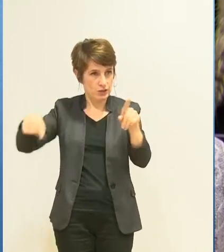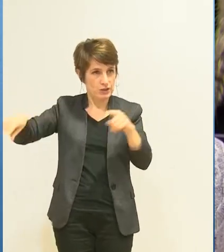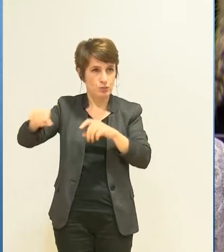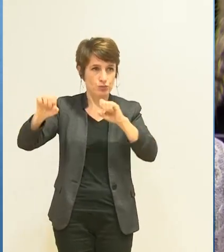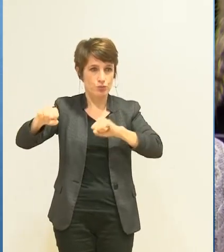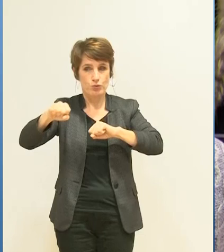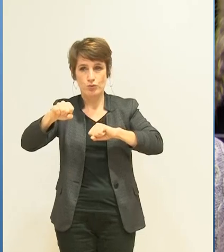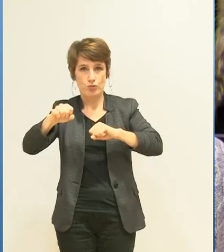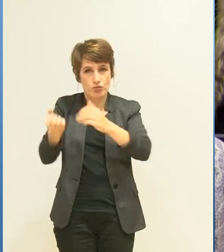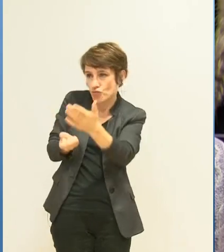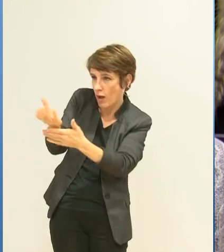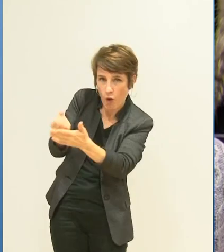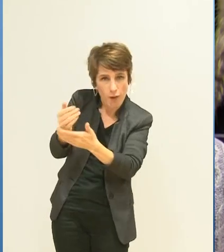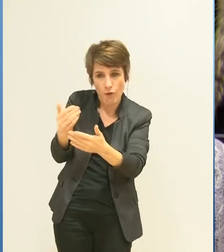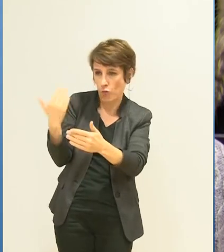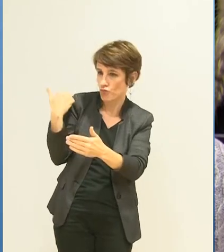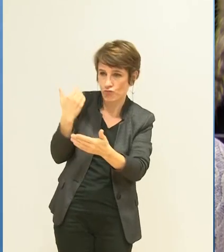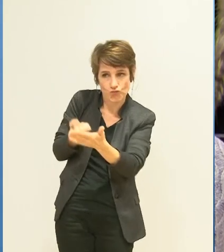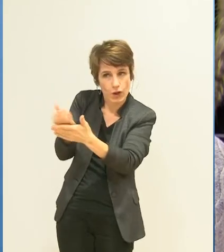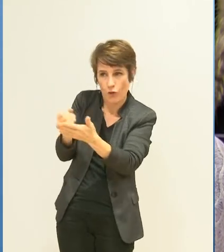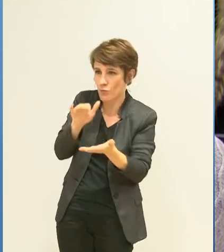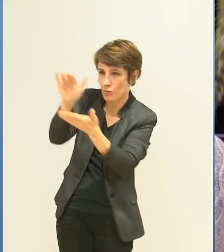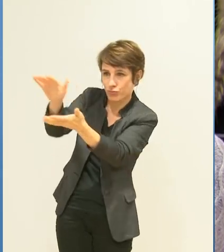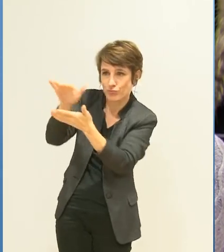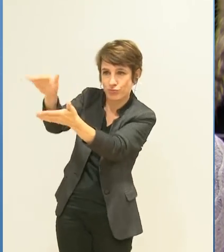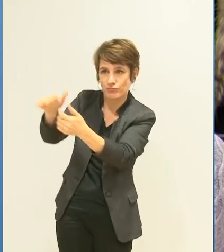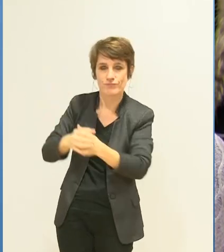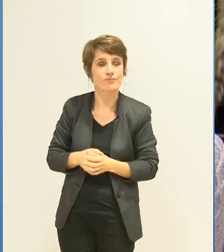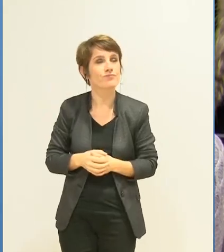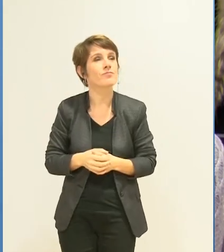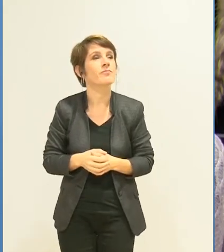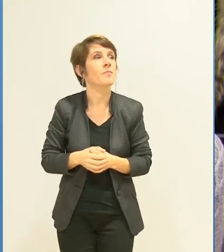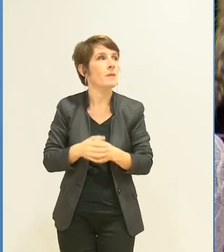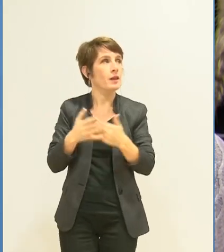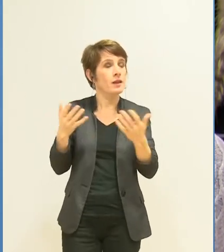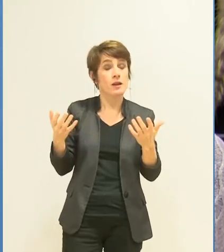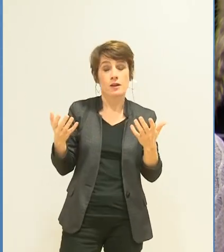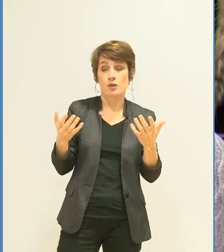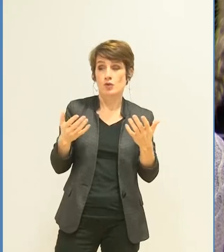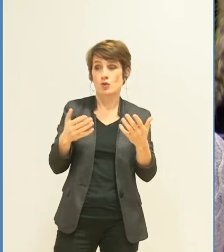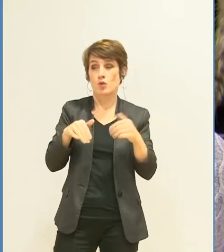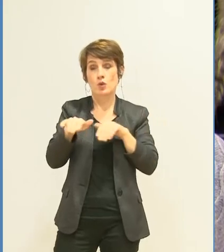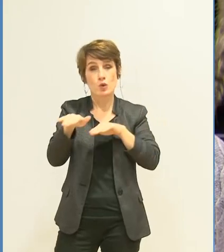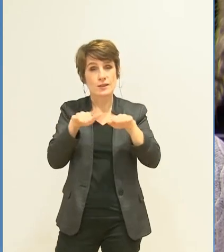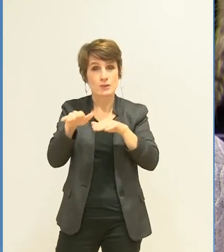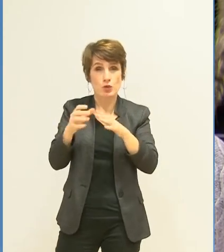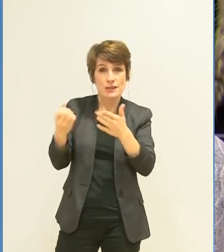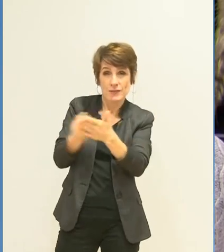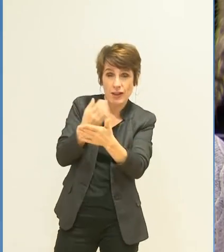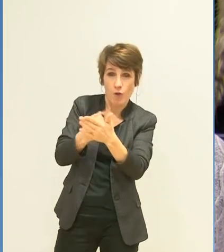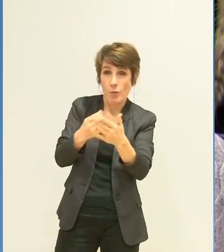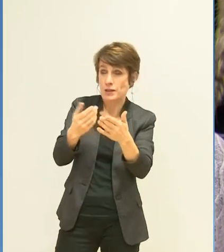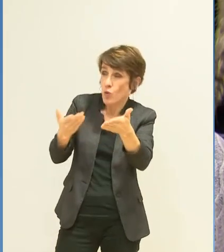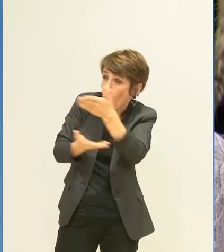toutes les explications nécessaires au delà les les dispositifs semaines de concertation et d'information seront discutées que les habitants